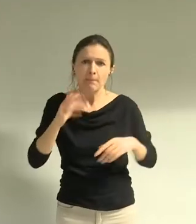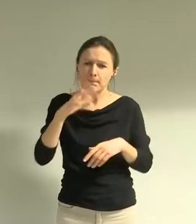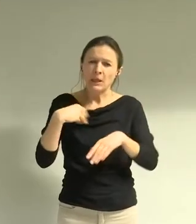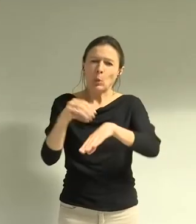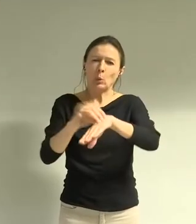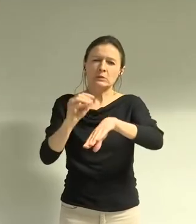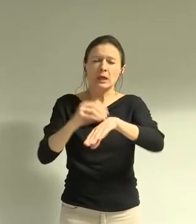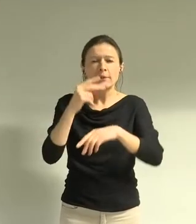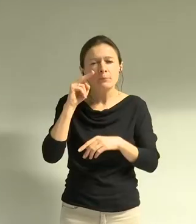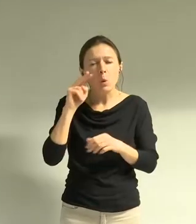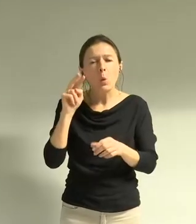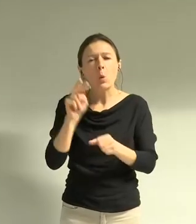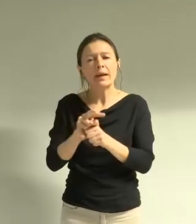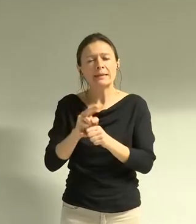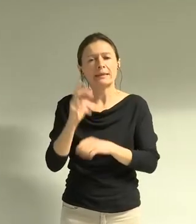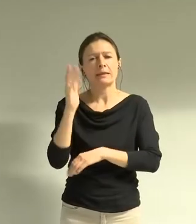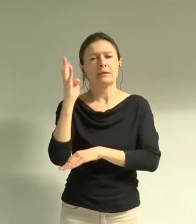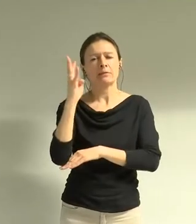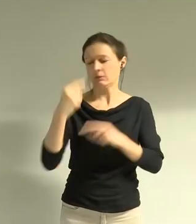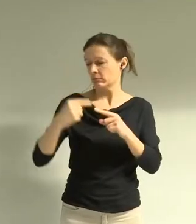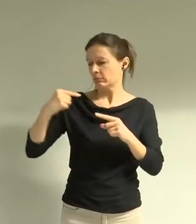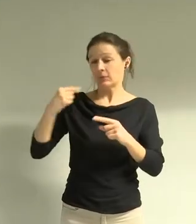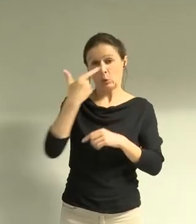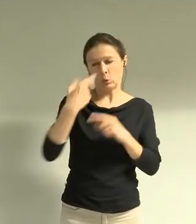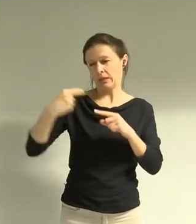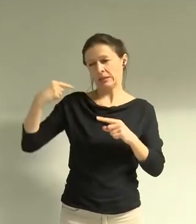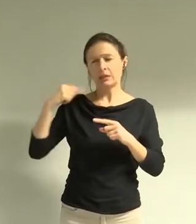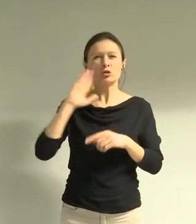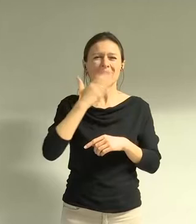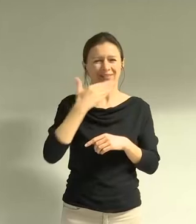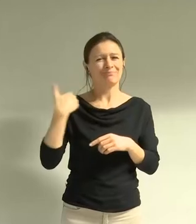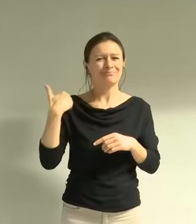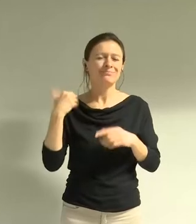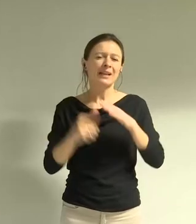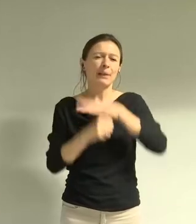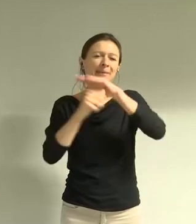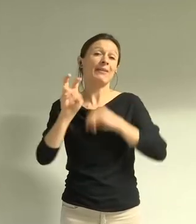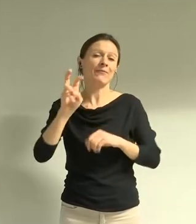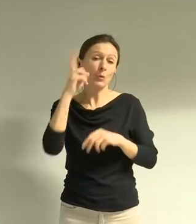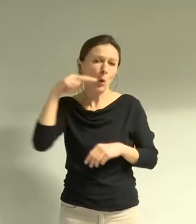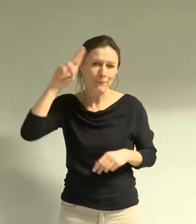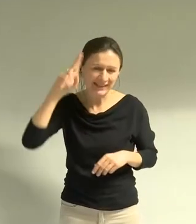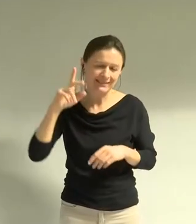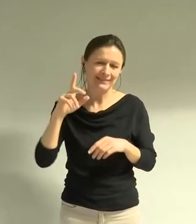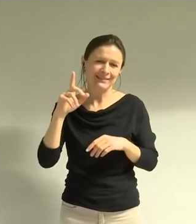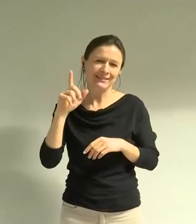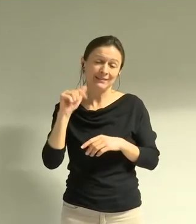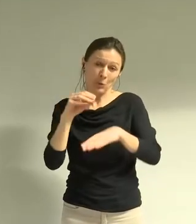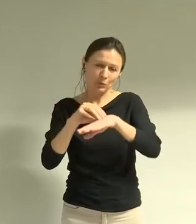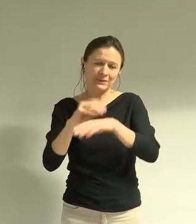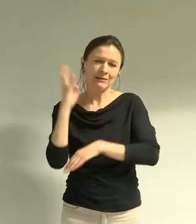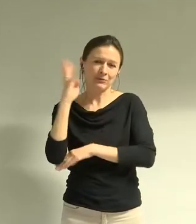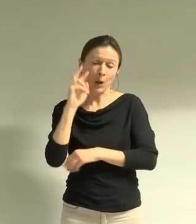conférences du conseil scientifique capitale verte européenne qui ont lieu en janvier et qui sera le dire de façon beaucoup plus agile que peu moi j'espère